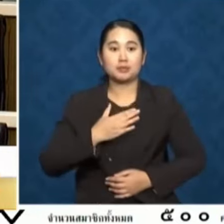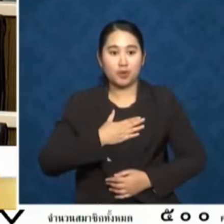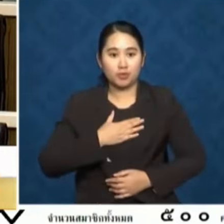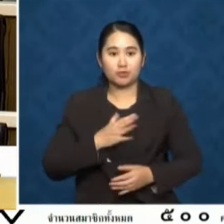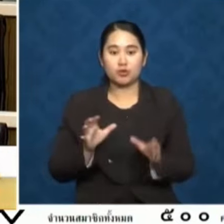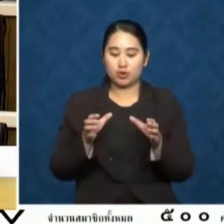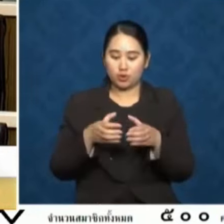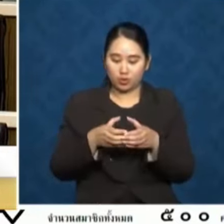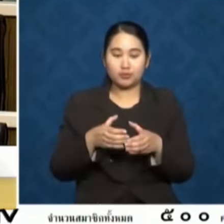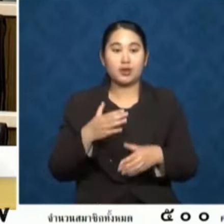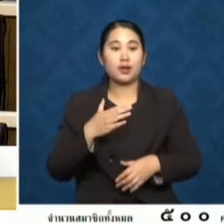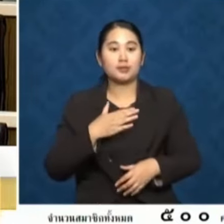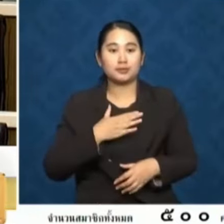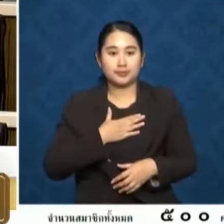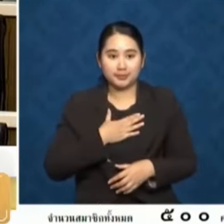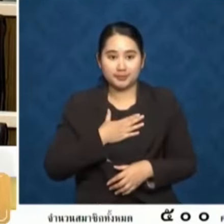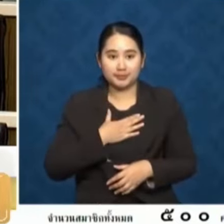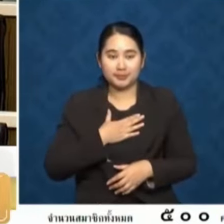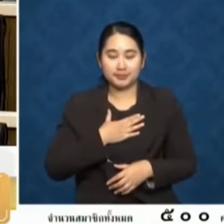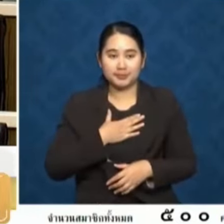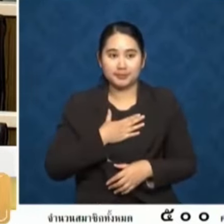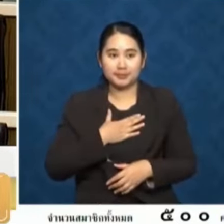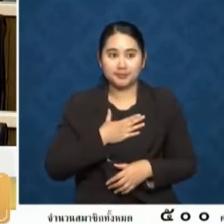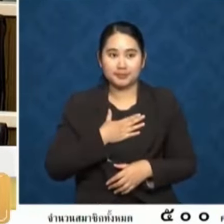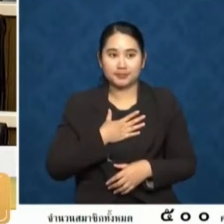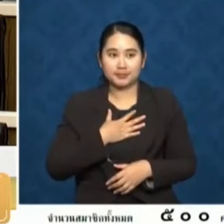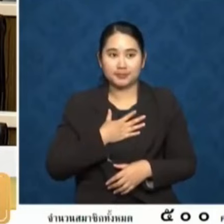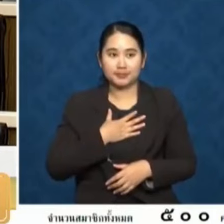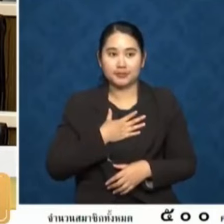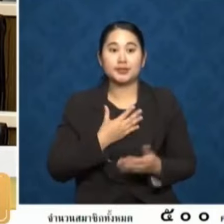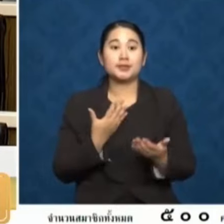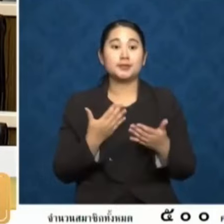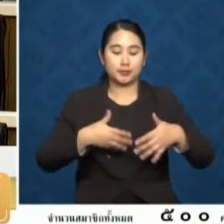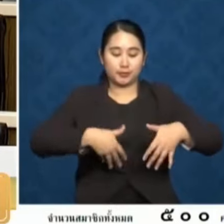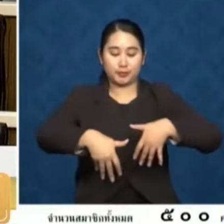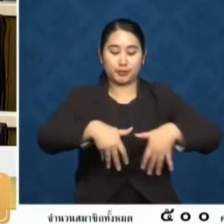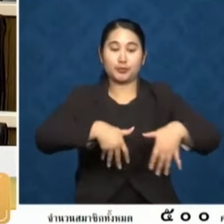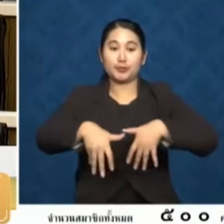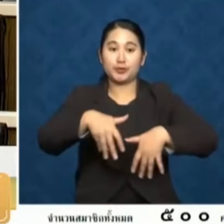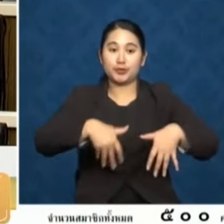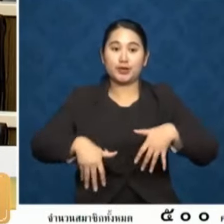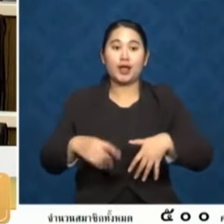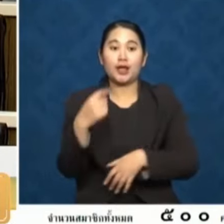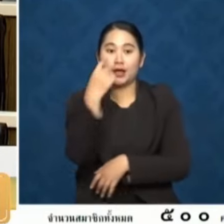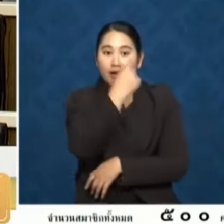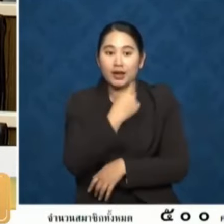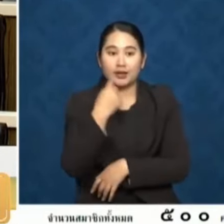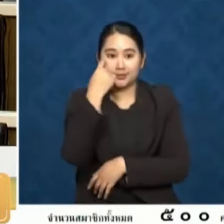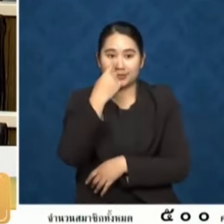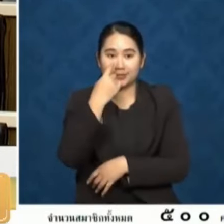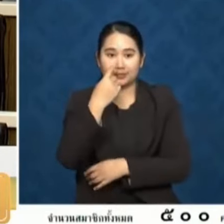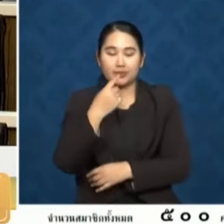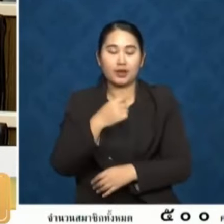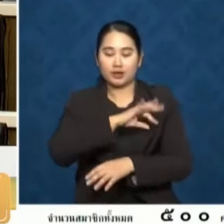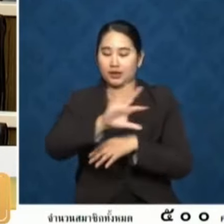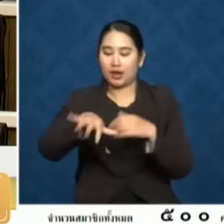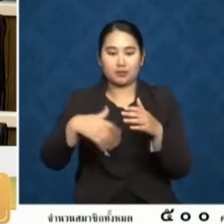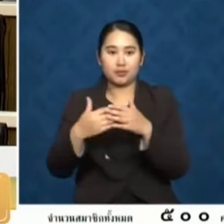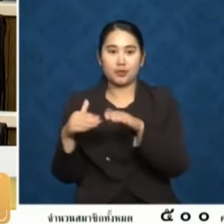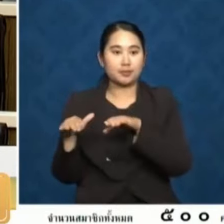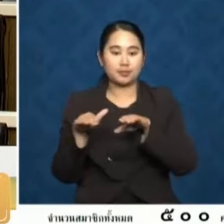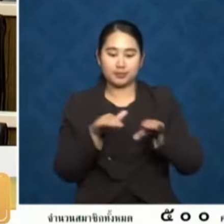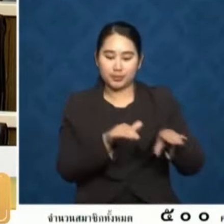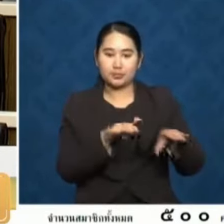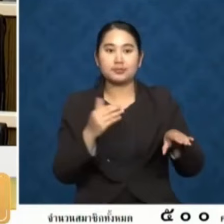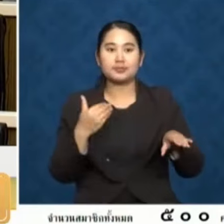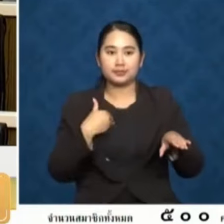กผมหรือคนในบ้านในเมืองนี้คนใดคนหนึ่งพวกเราพร้อมแล้วครับท่านประธ